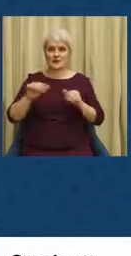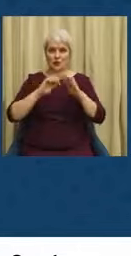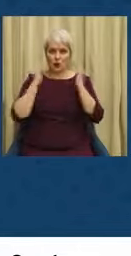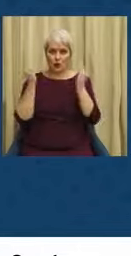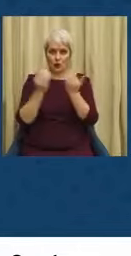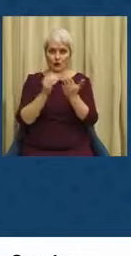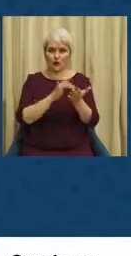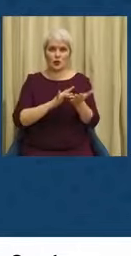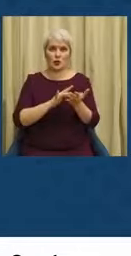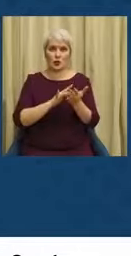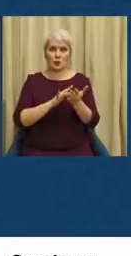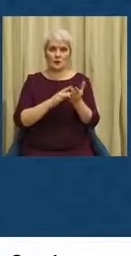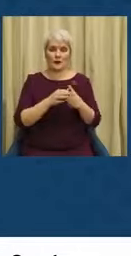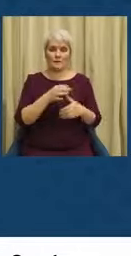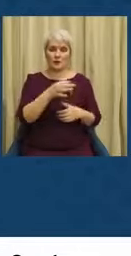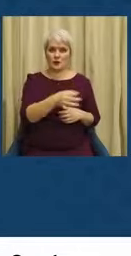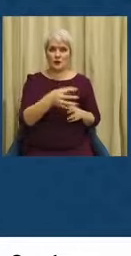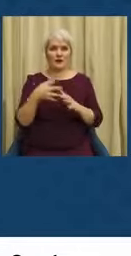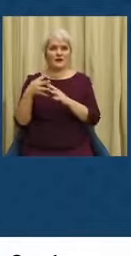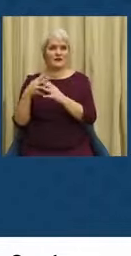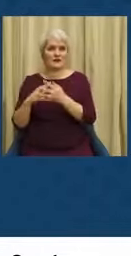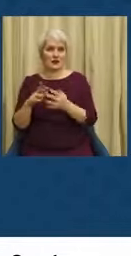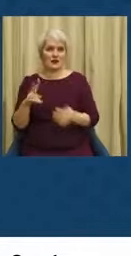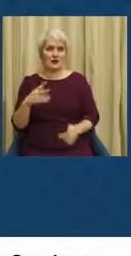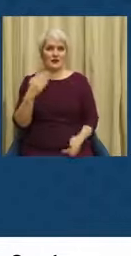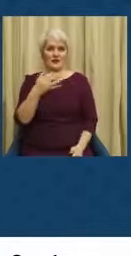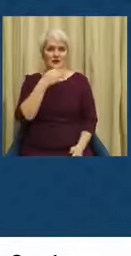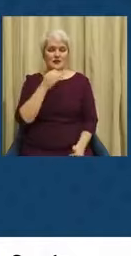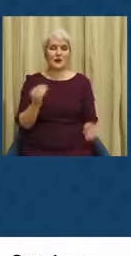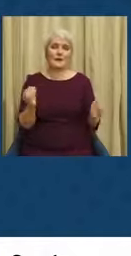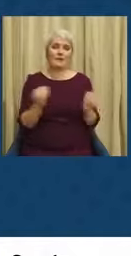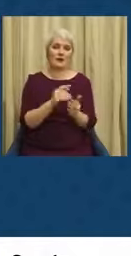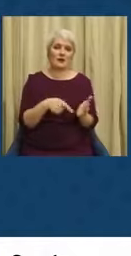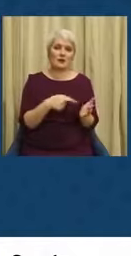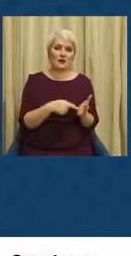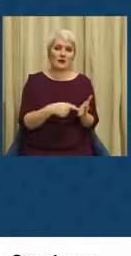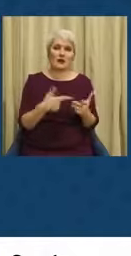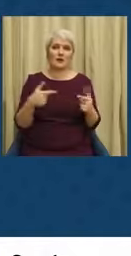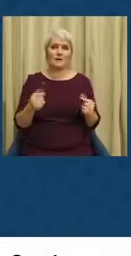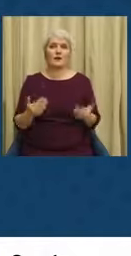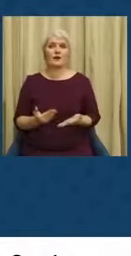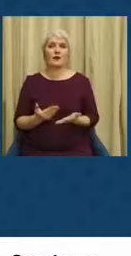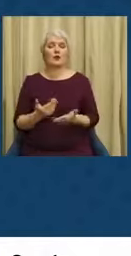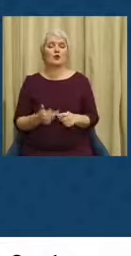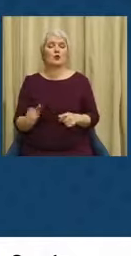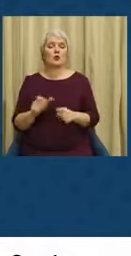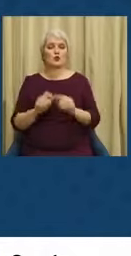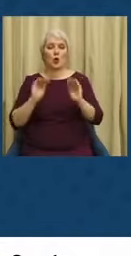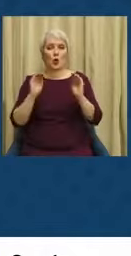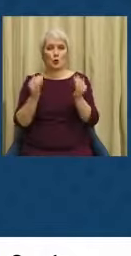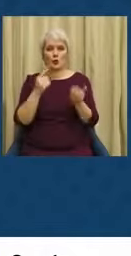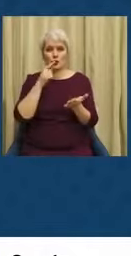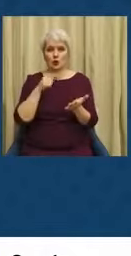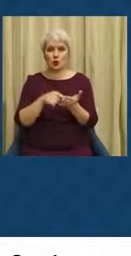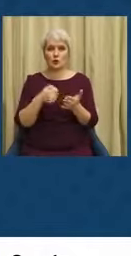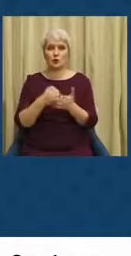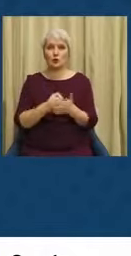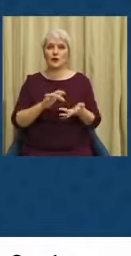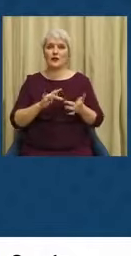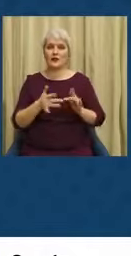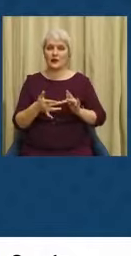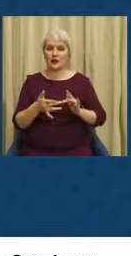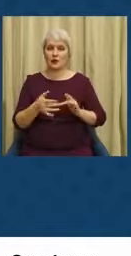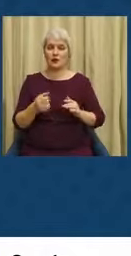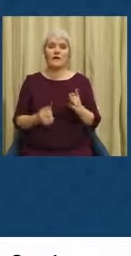ромських поселеннях або в селах, як ви зазначили, в маленьких містах, де є дуже обмежений доступ до інтернету,